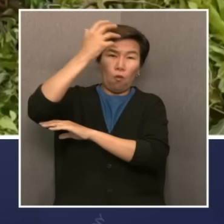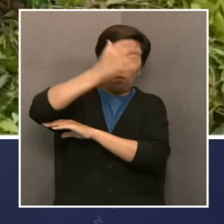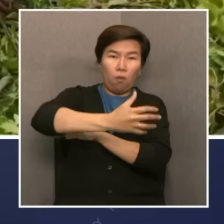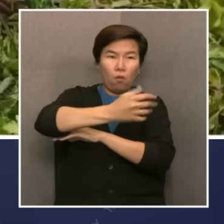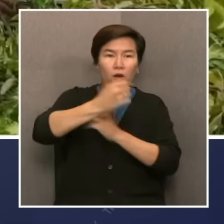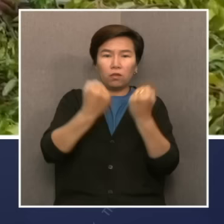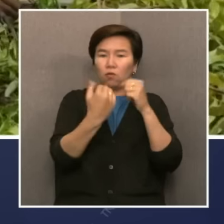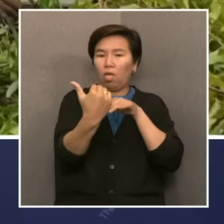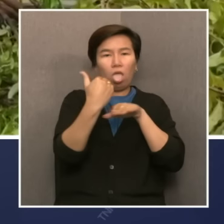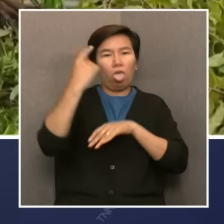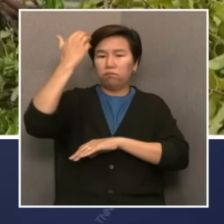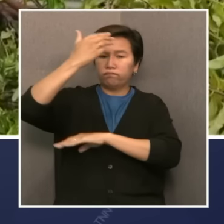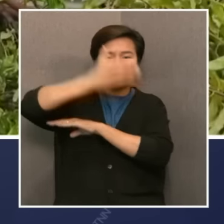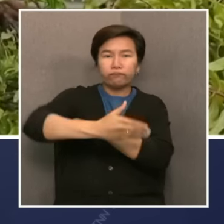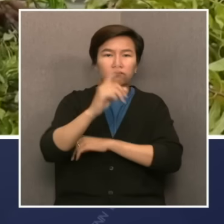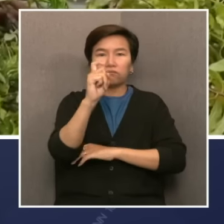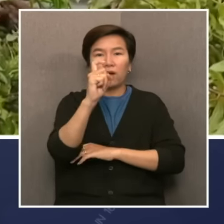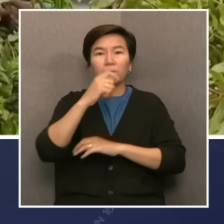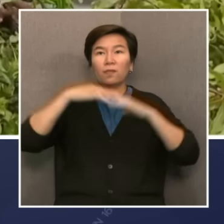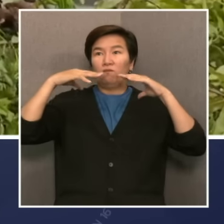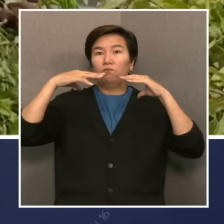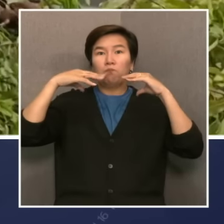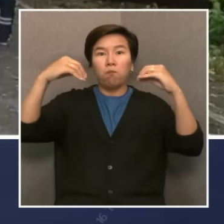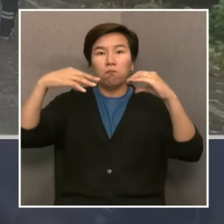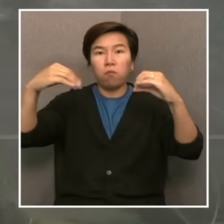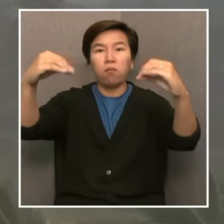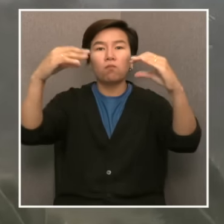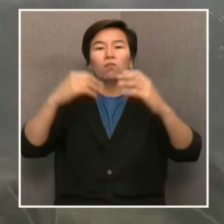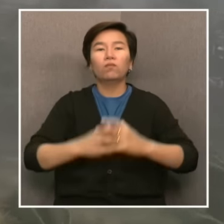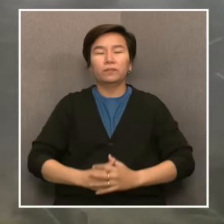างถนนและก็การจราจรไฟฟ้าดับเป็นบริเวณกว้างค่ะ